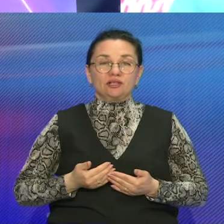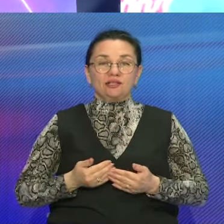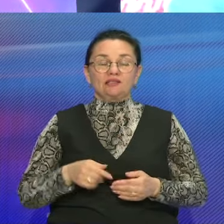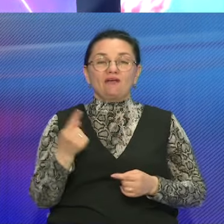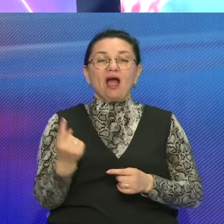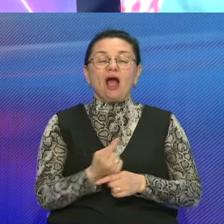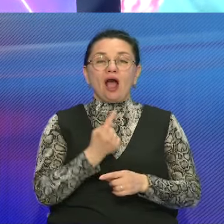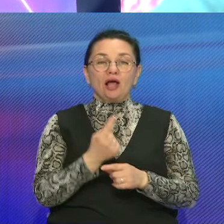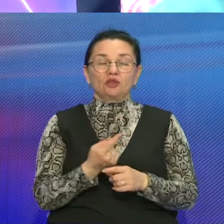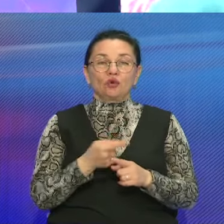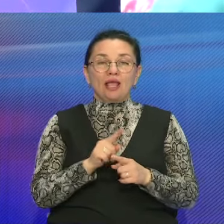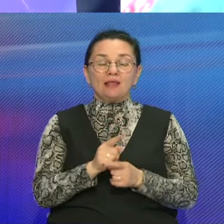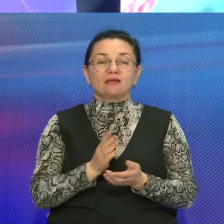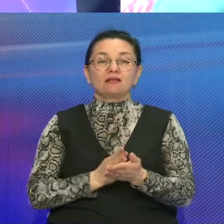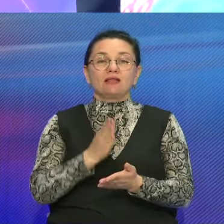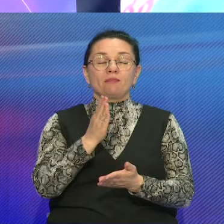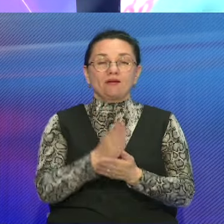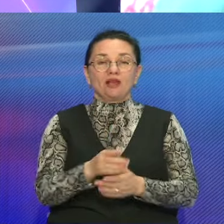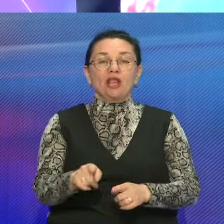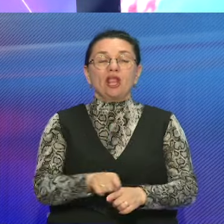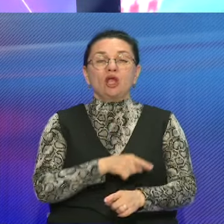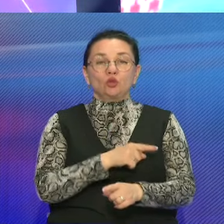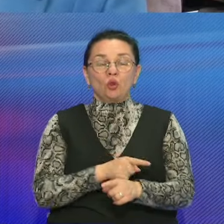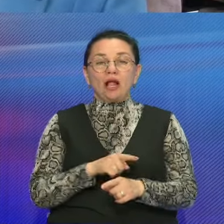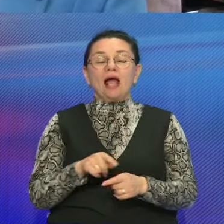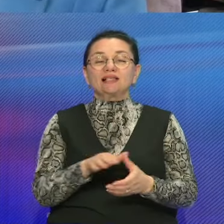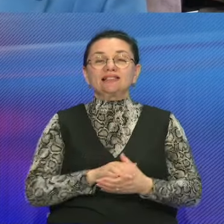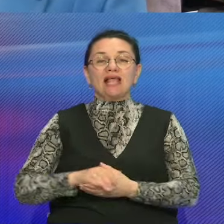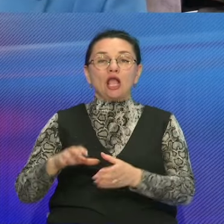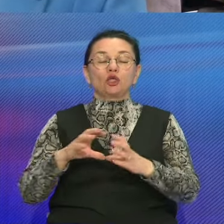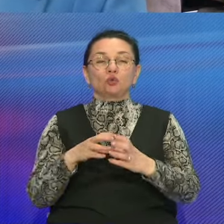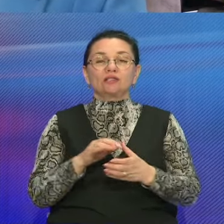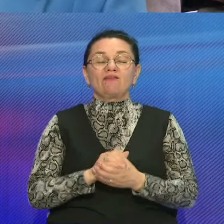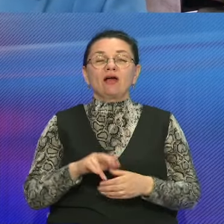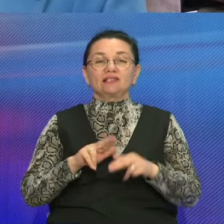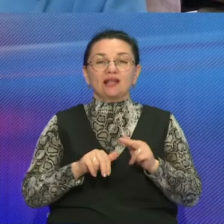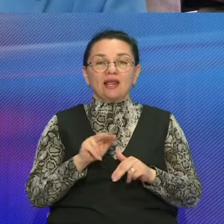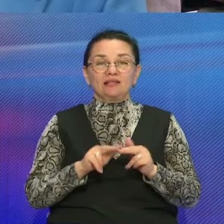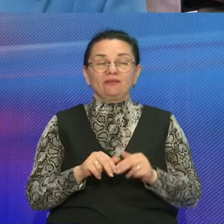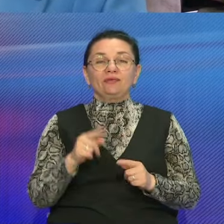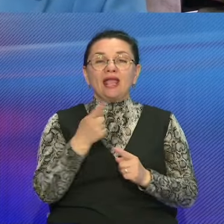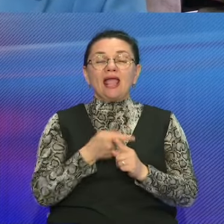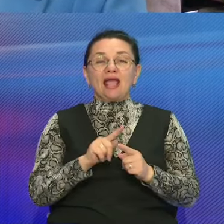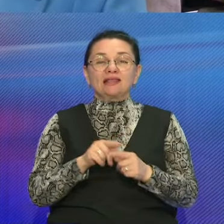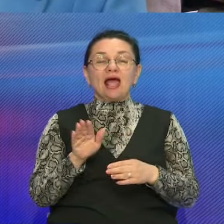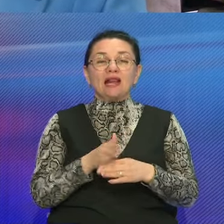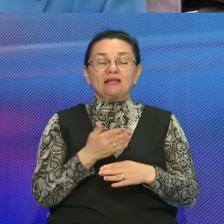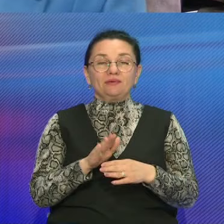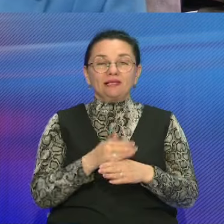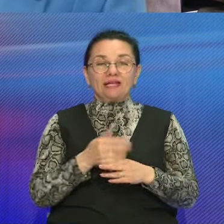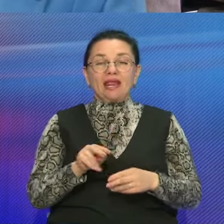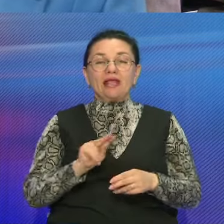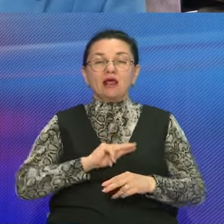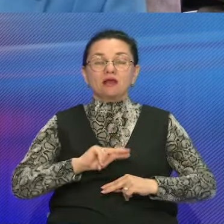з пріоритетних накірунків довготермінового союзного будівництва називається інноваційне технічне розпрацьовки для різних сфер